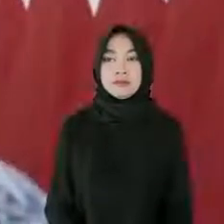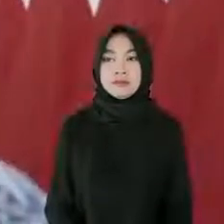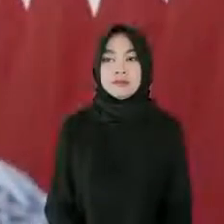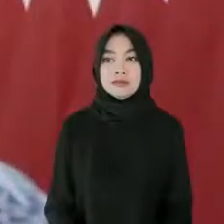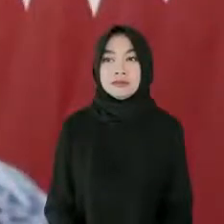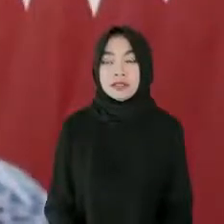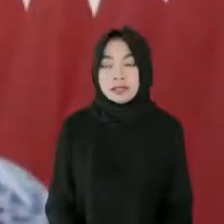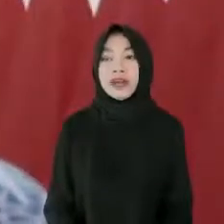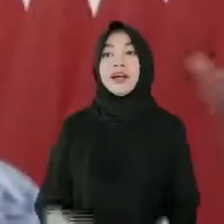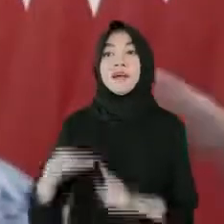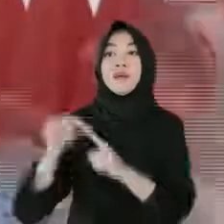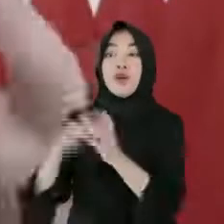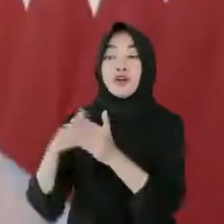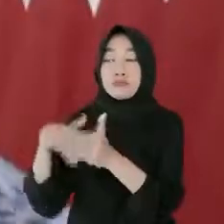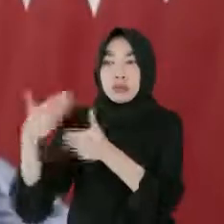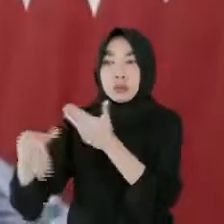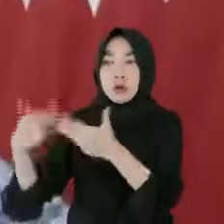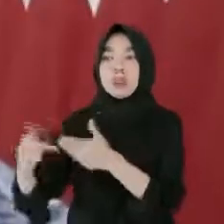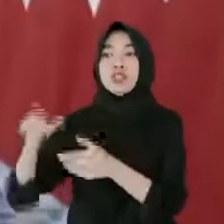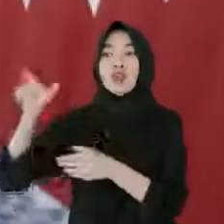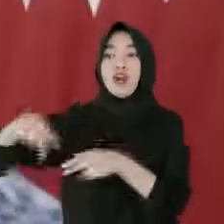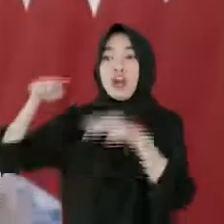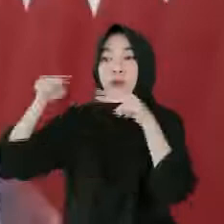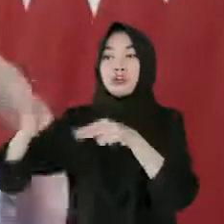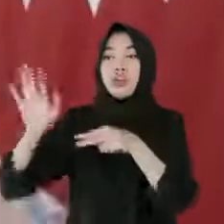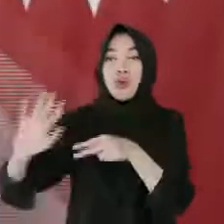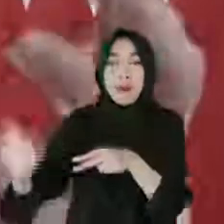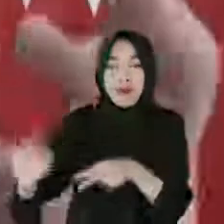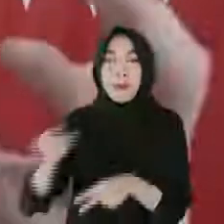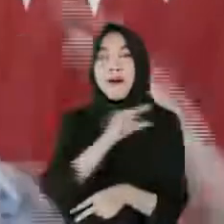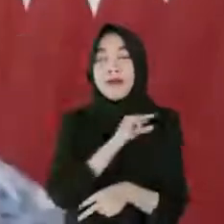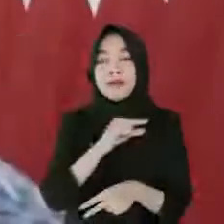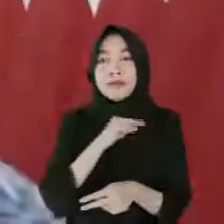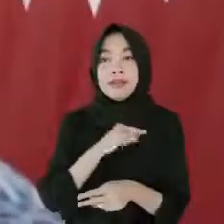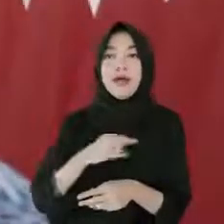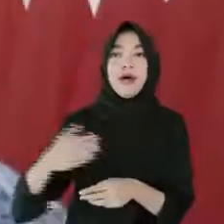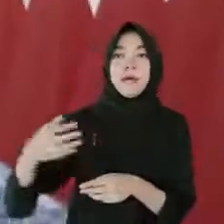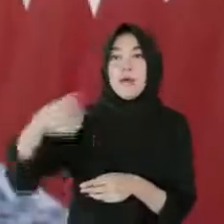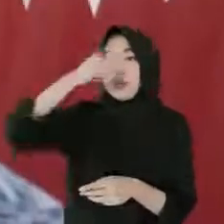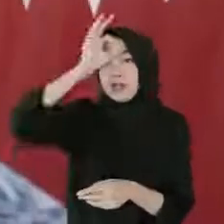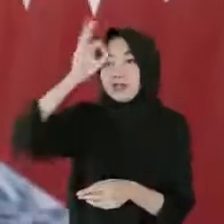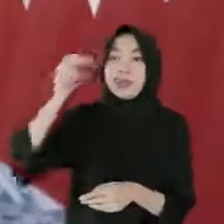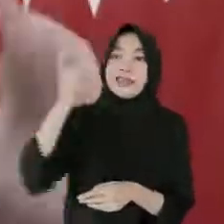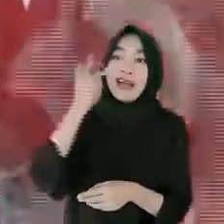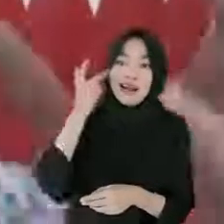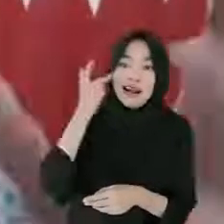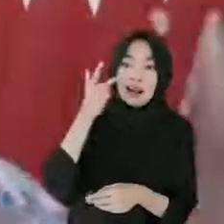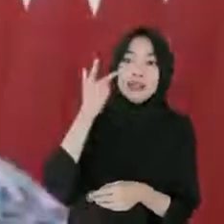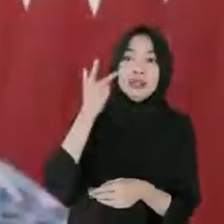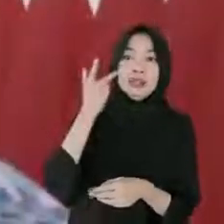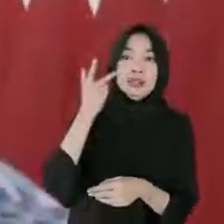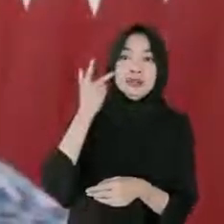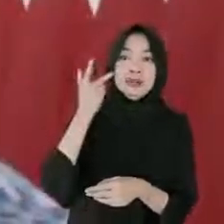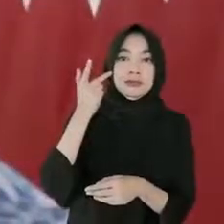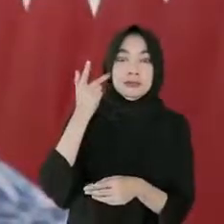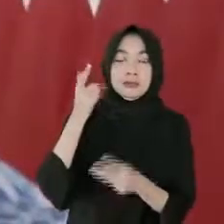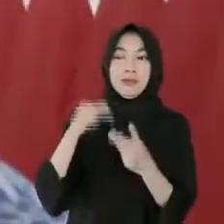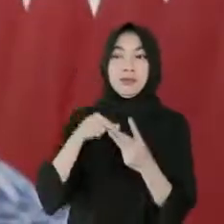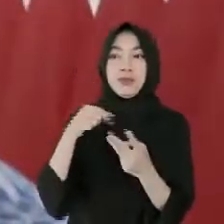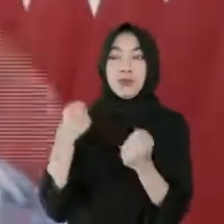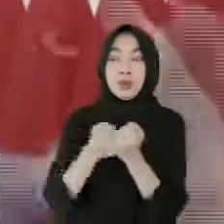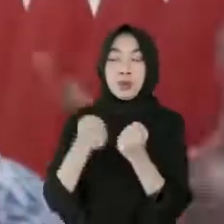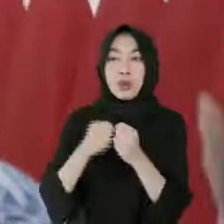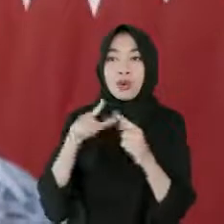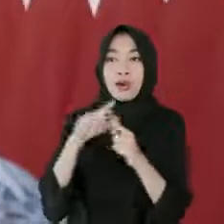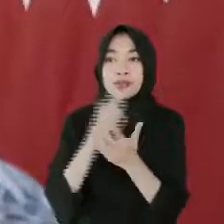hanya masyarakat sebagai penonton tetapi juga penyelenggara a syarat keamanan pendukung acara